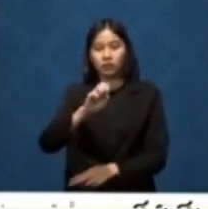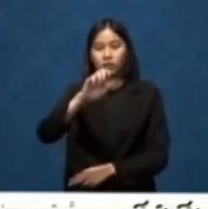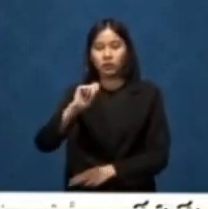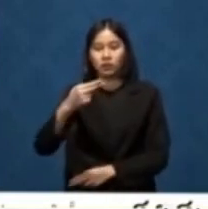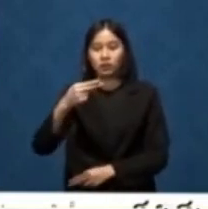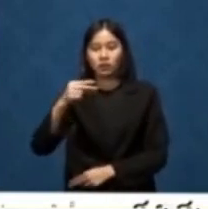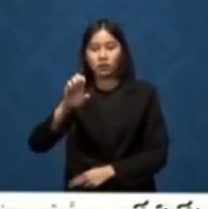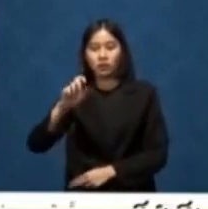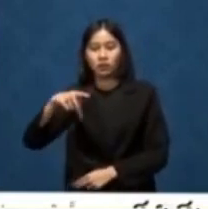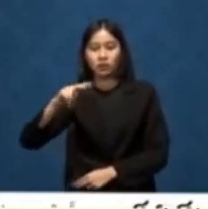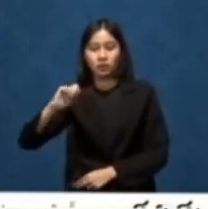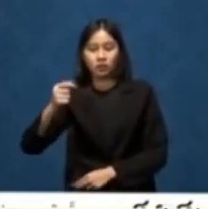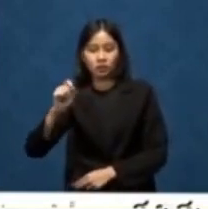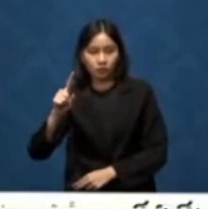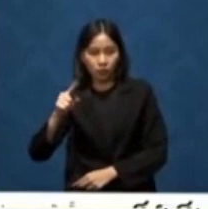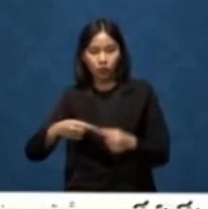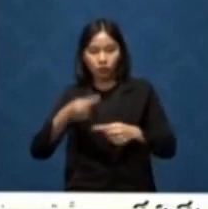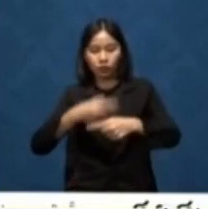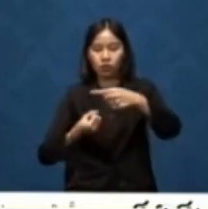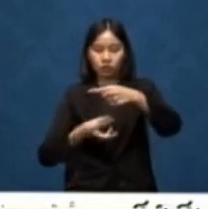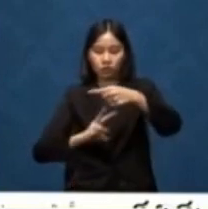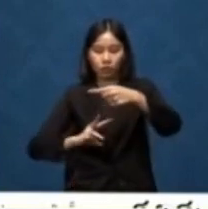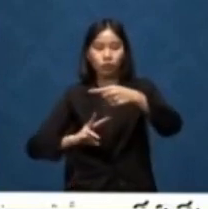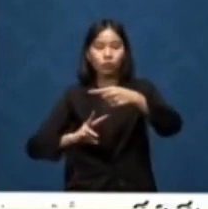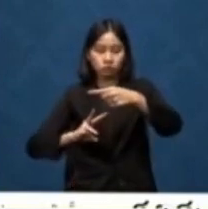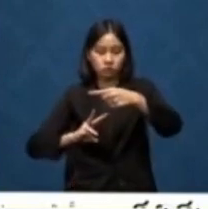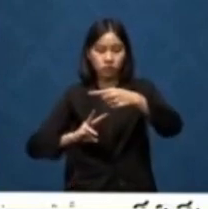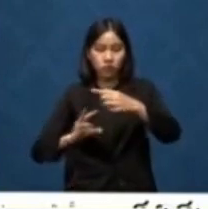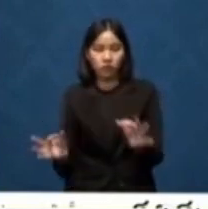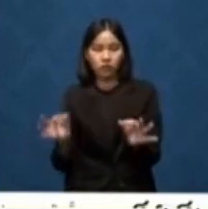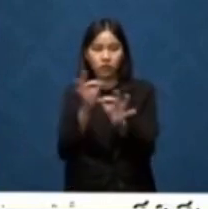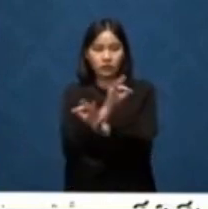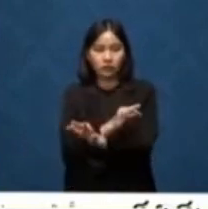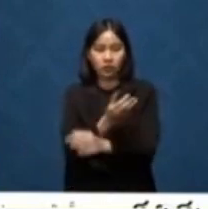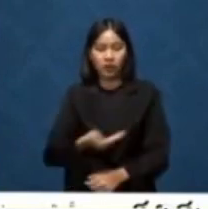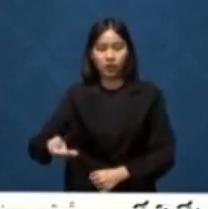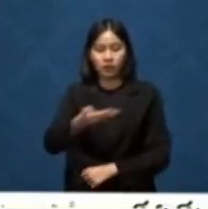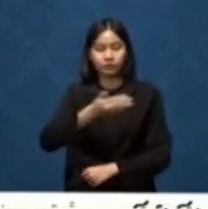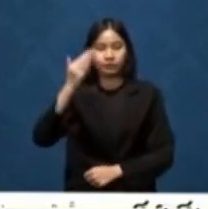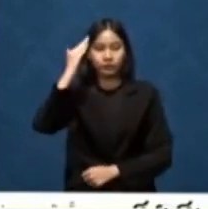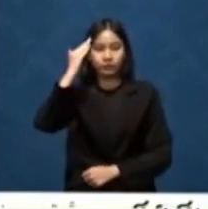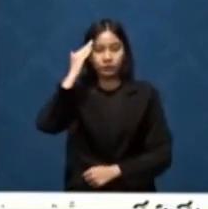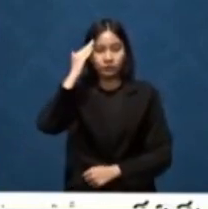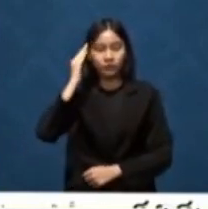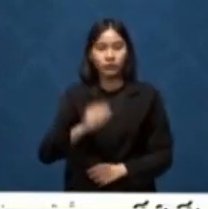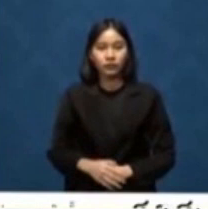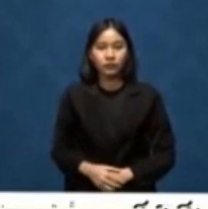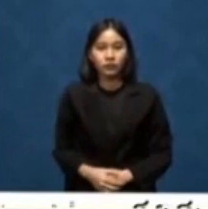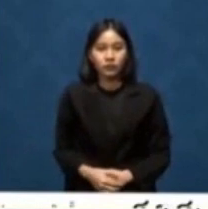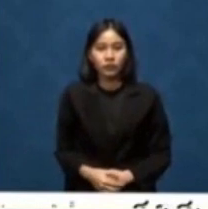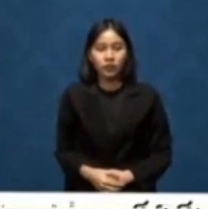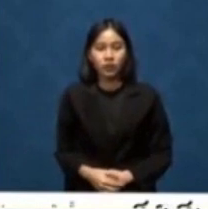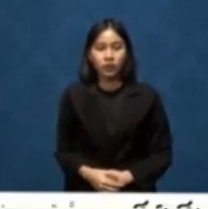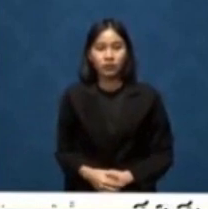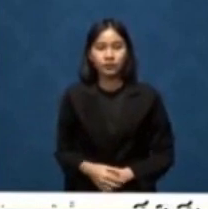นายชัชวาลคงอุดม 2ในสิทธิพงษ์วงศ์แทนในนพดลแก้ว